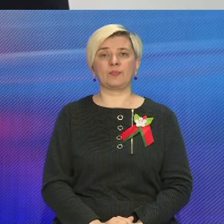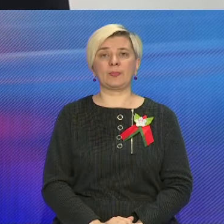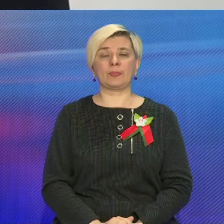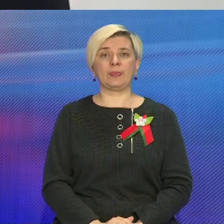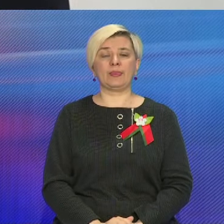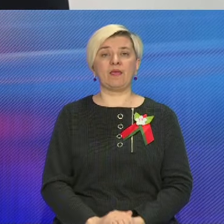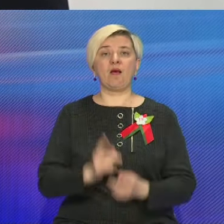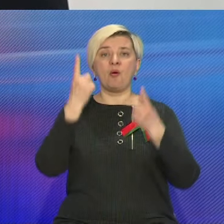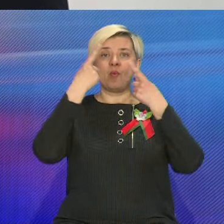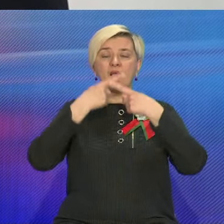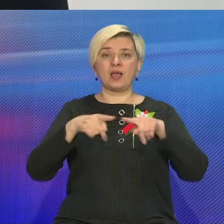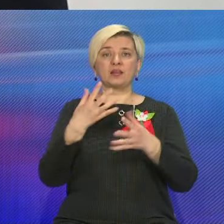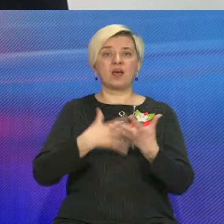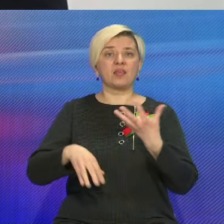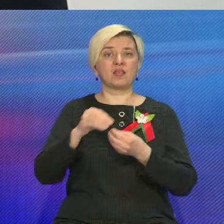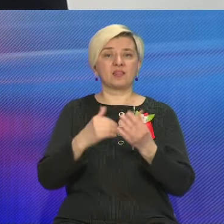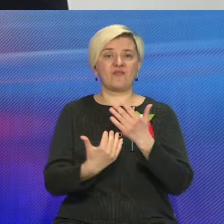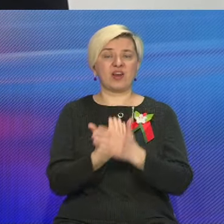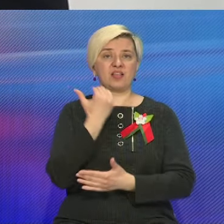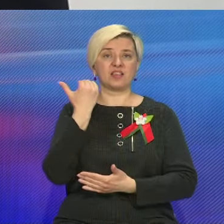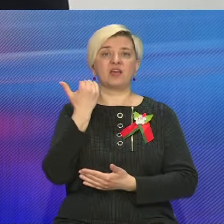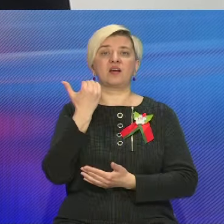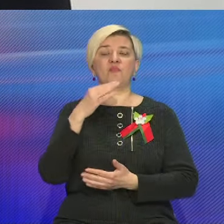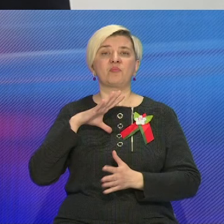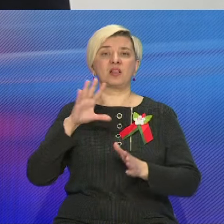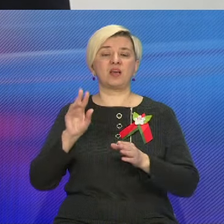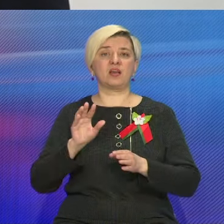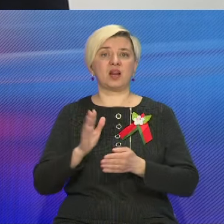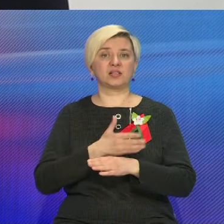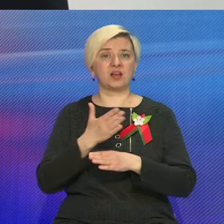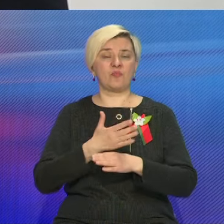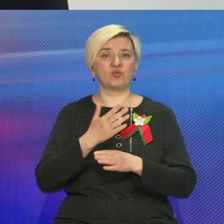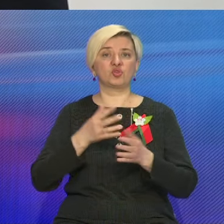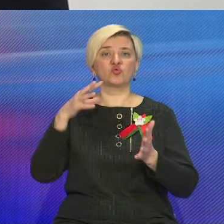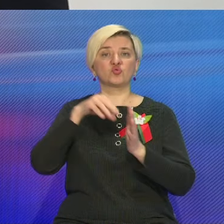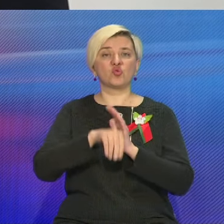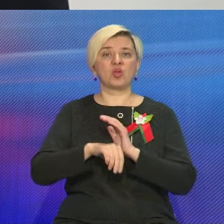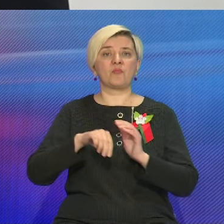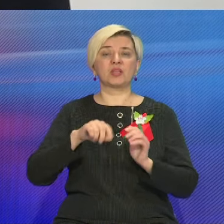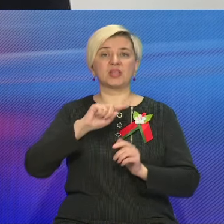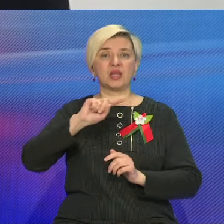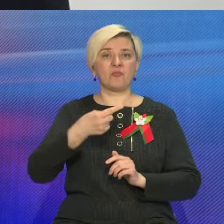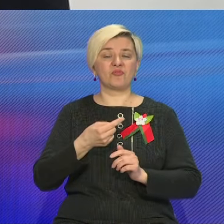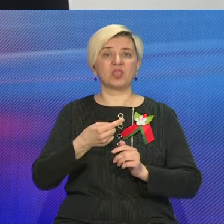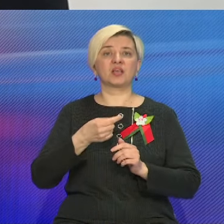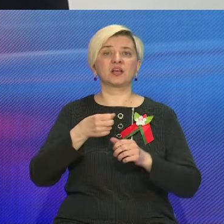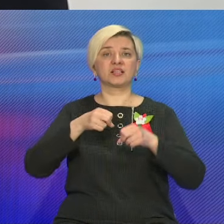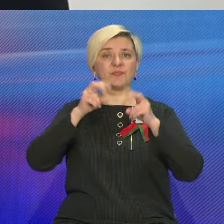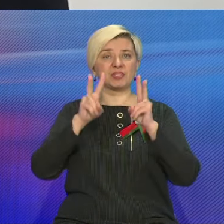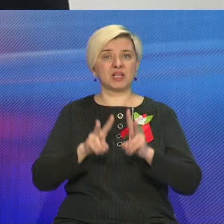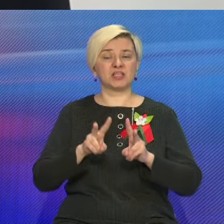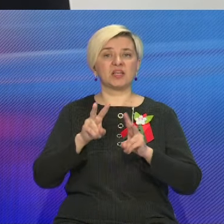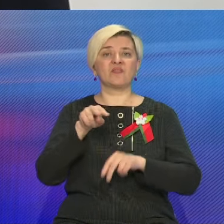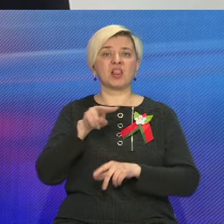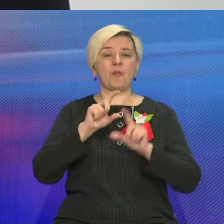Проект обновления был разработан с учетом современных требований, предъявляемых специализированным лабораториям, а также